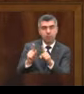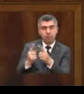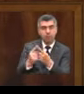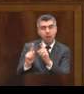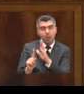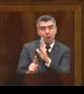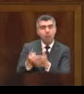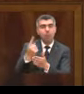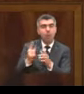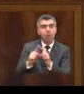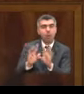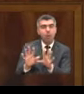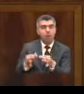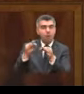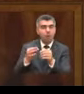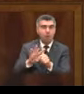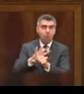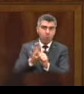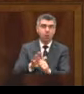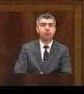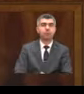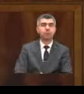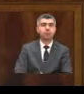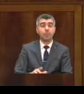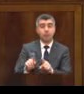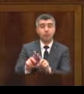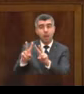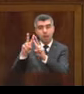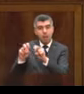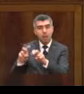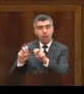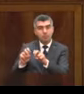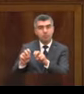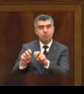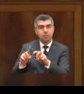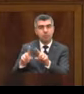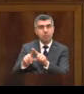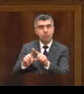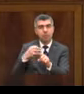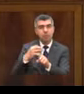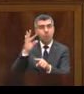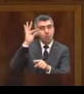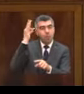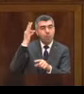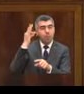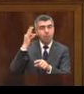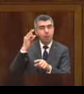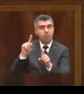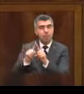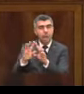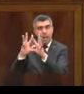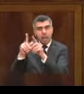الاستثنائية التي أفرزتها الأزمة، حيث كشفت معطيات البحث الوطني الذي أنجزته المندوبية السامية